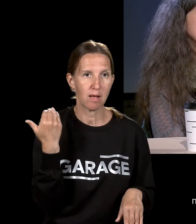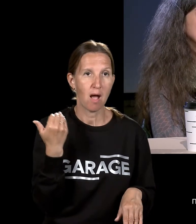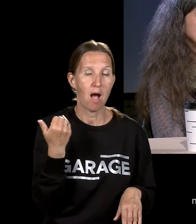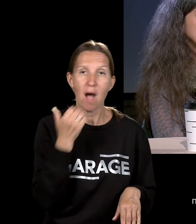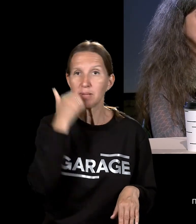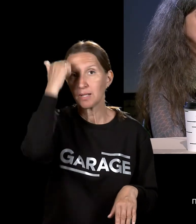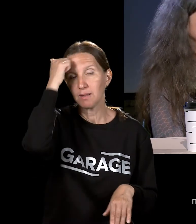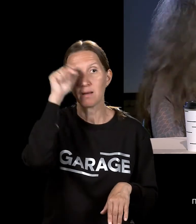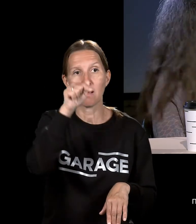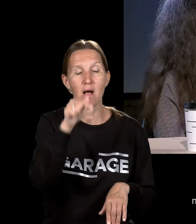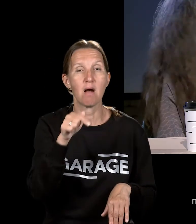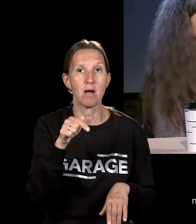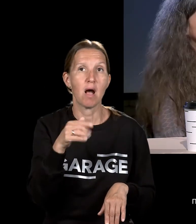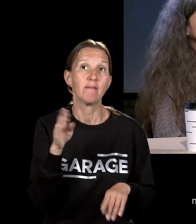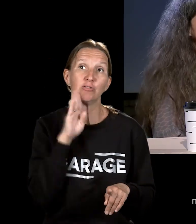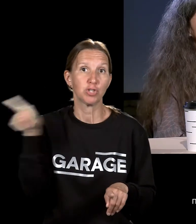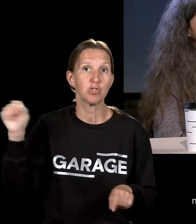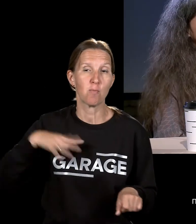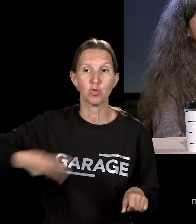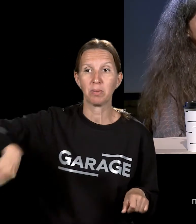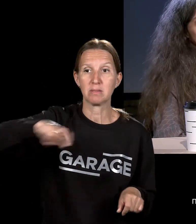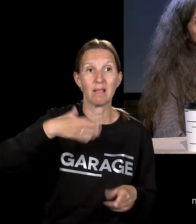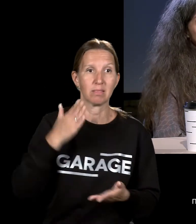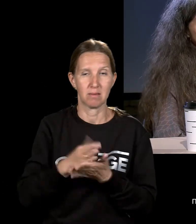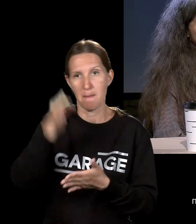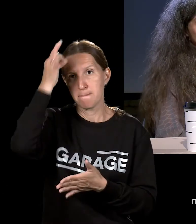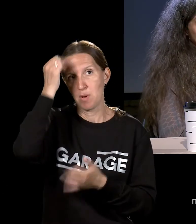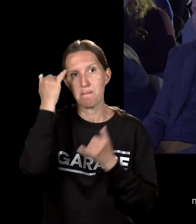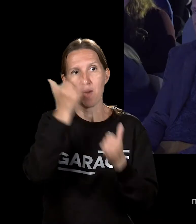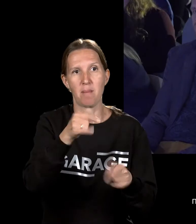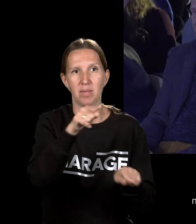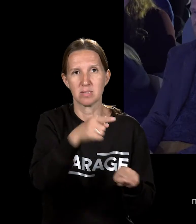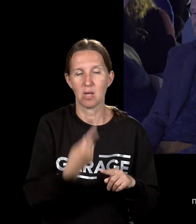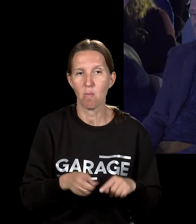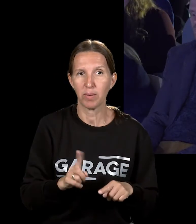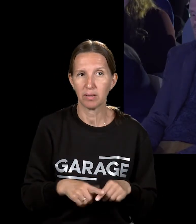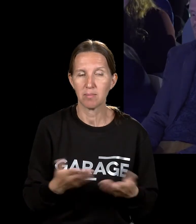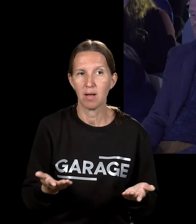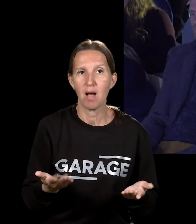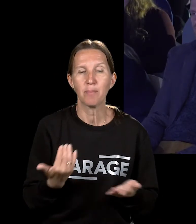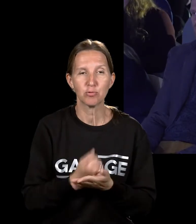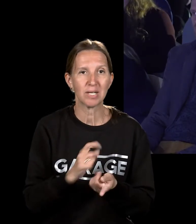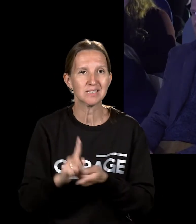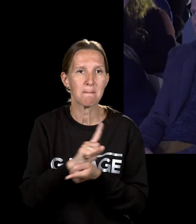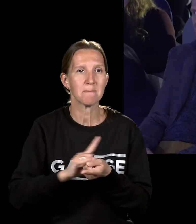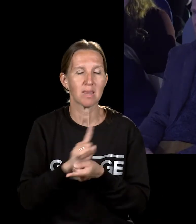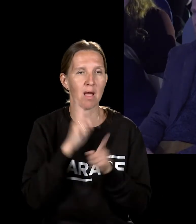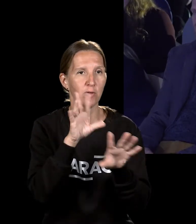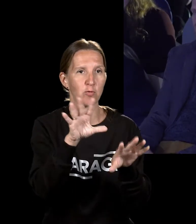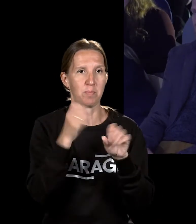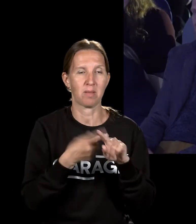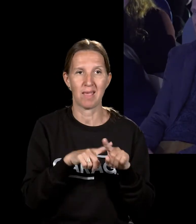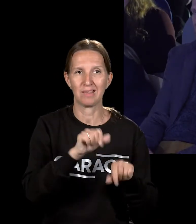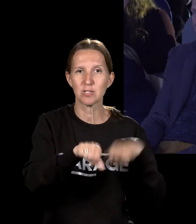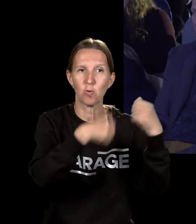слепок прошлого, который благодаря этому слепку может присутствовать среди нас, как память, меняет